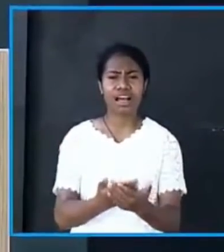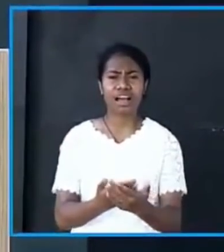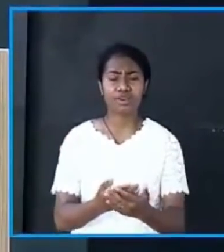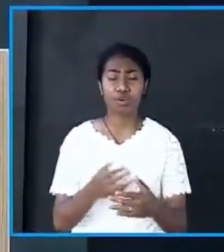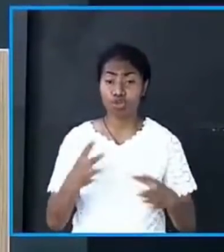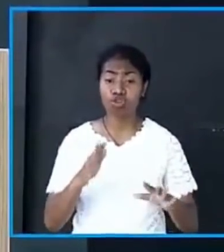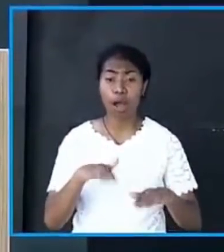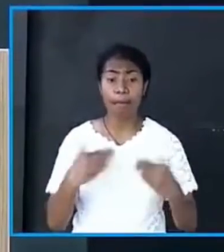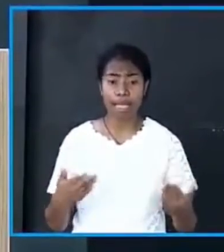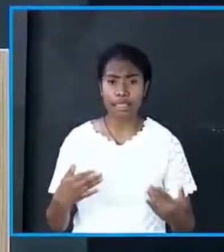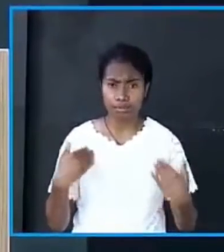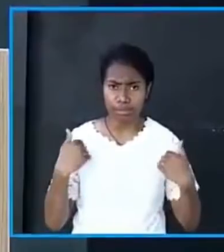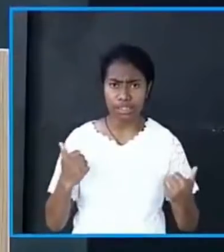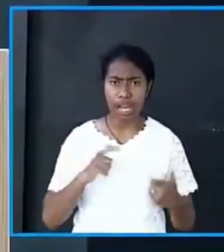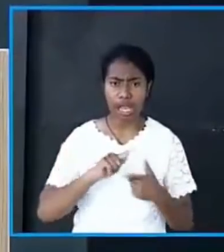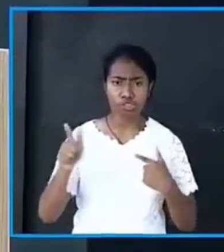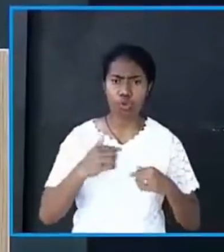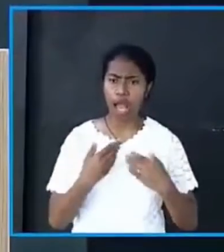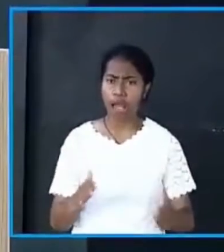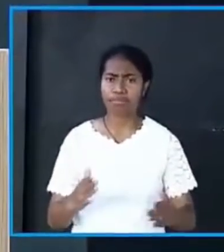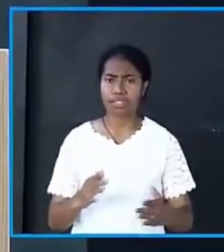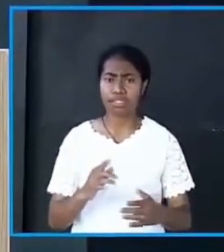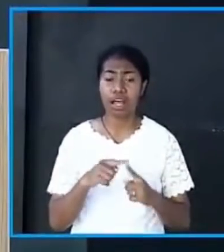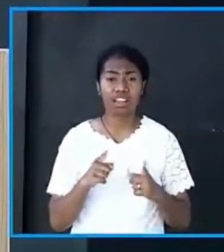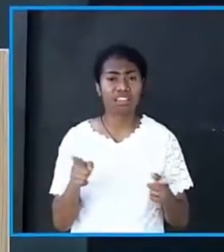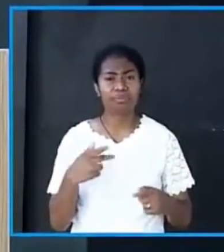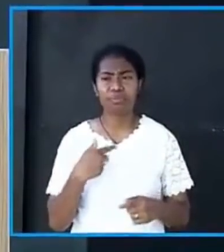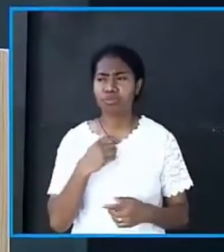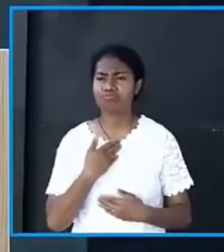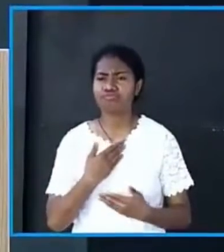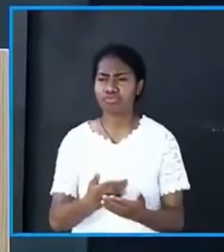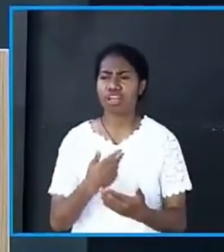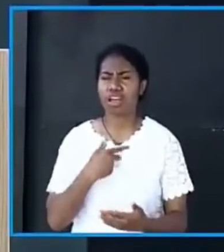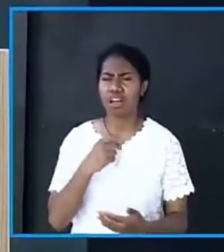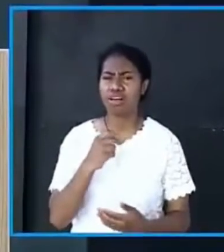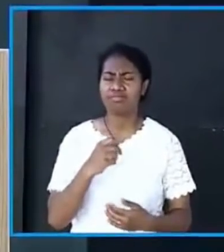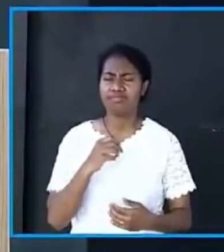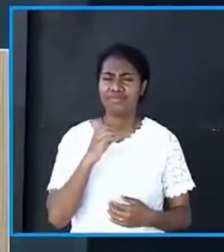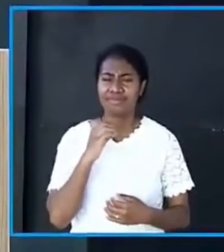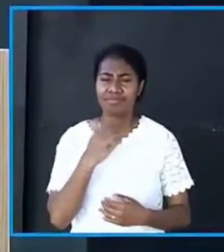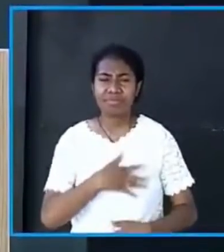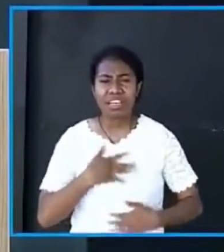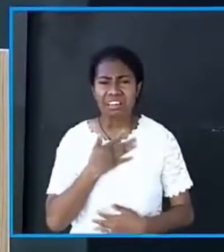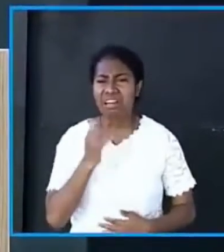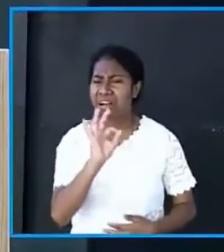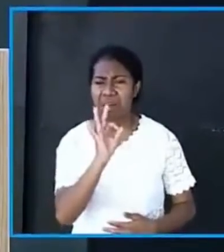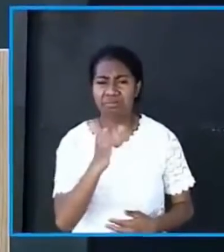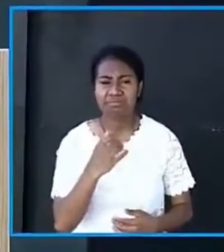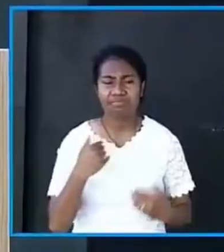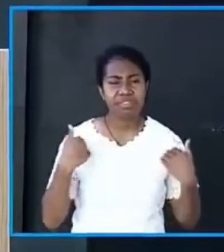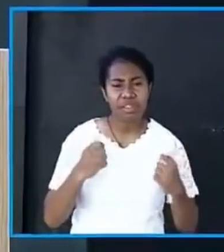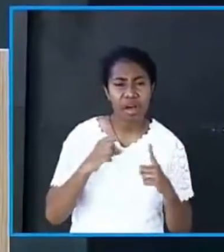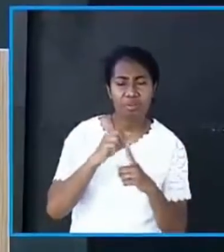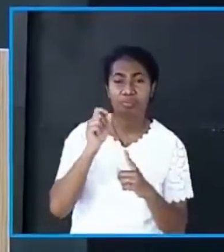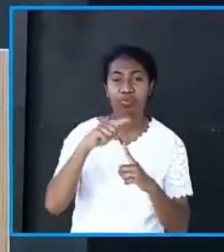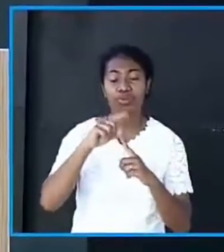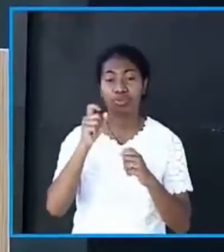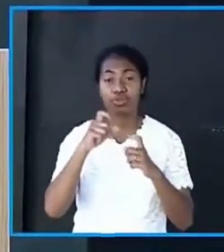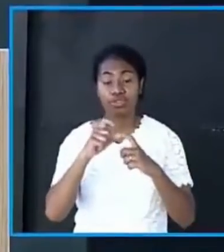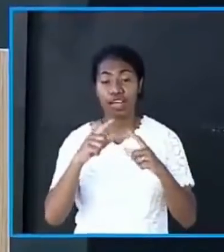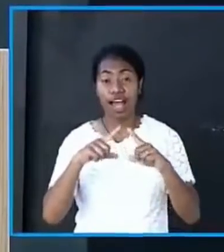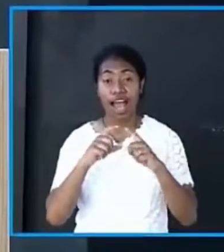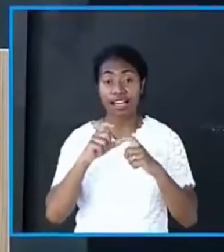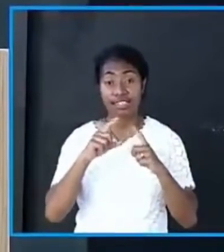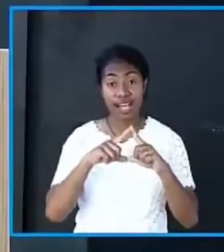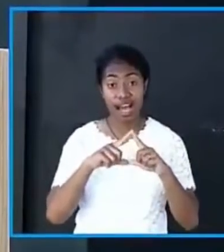makin selesai Hai Tapi menurut saya binatang pun tidak bisa putus asa dan bunuh diri karena binatang tidak